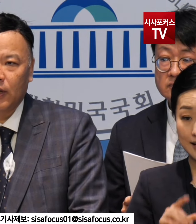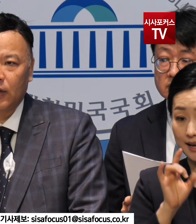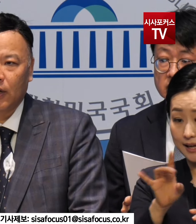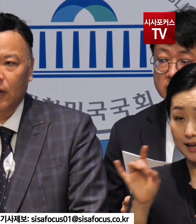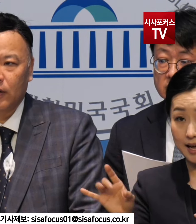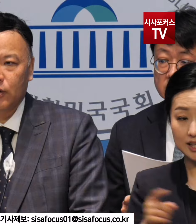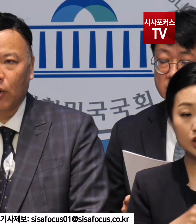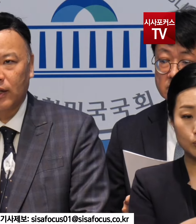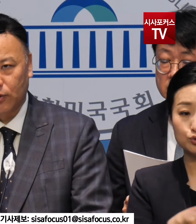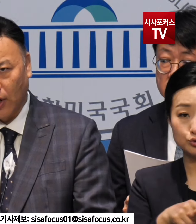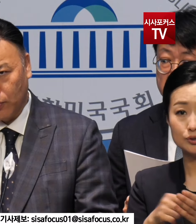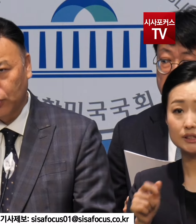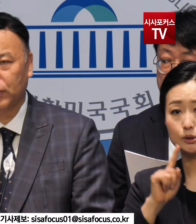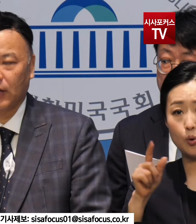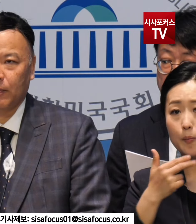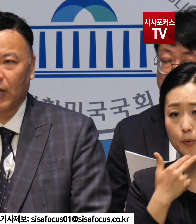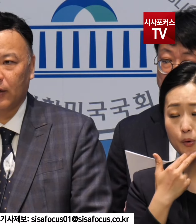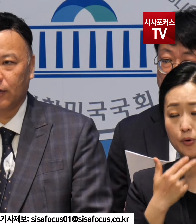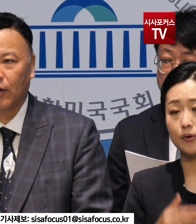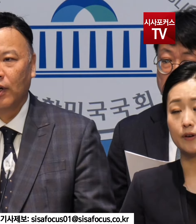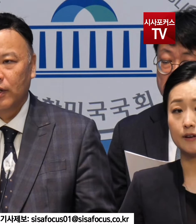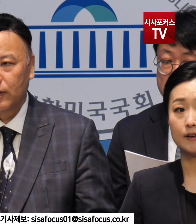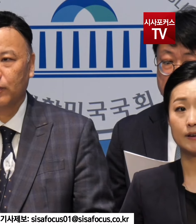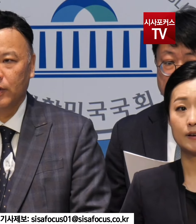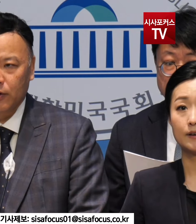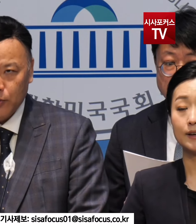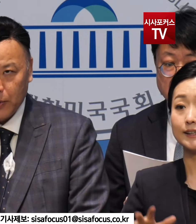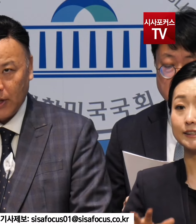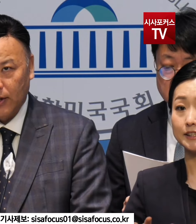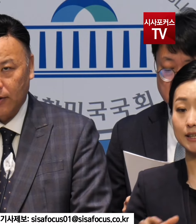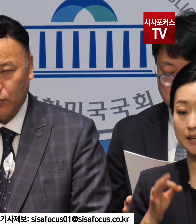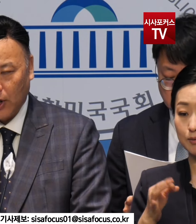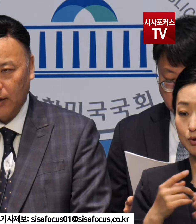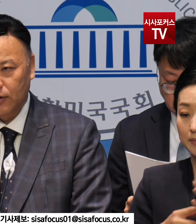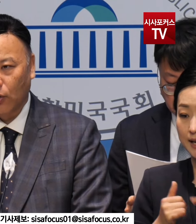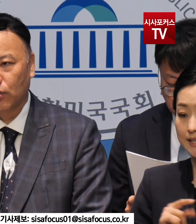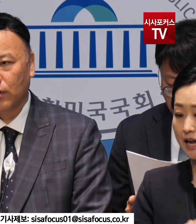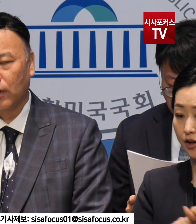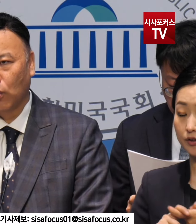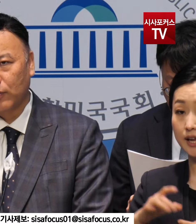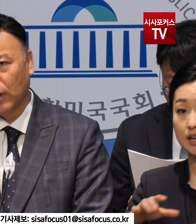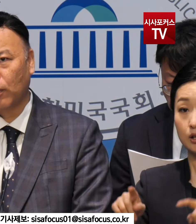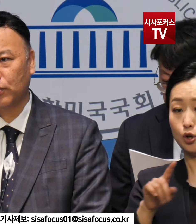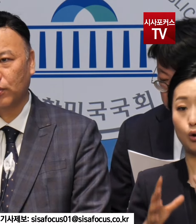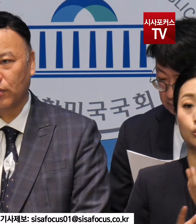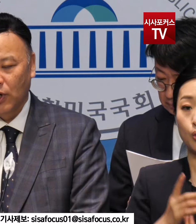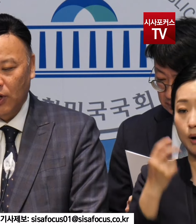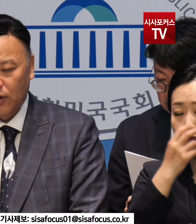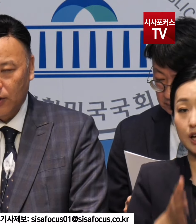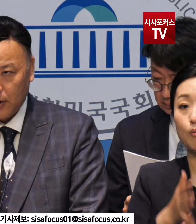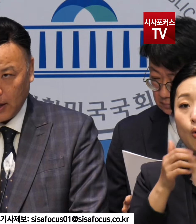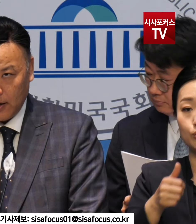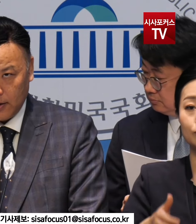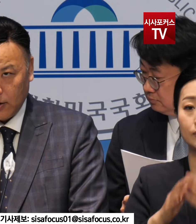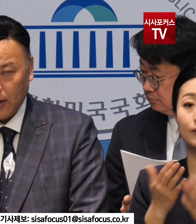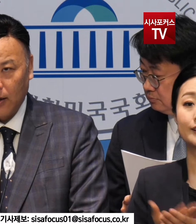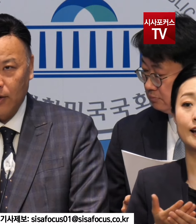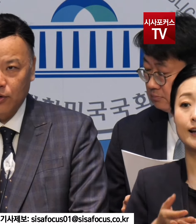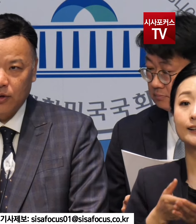접수했을 때는 기소가 되지도 않고 불송치가 됩니다. 그래서 지금 금융피자연대에서 주장하는 전국 통합수사본부를